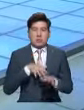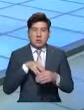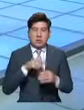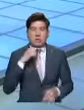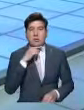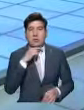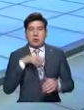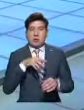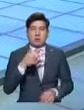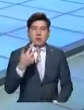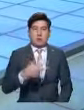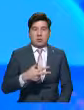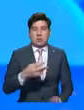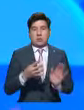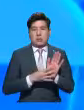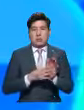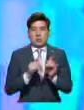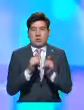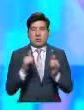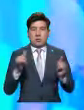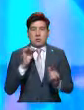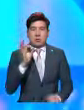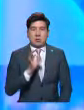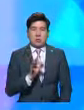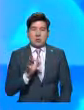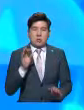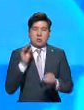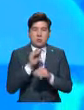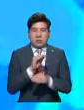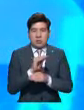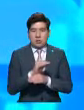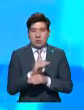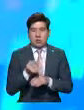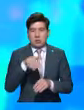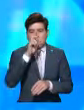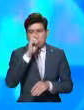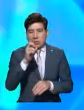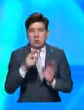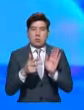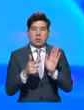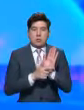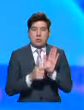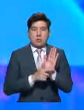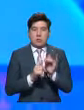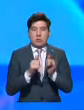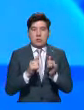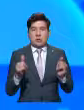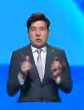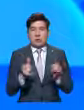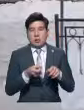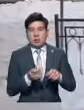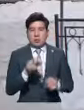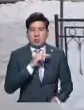салыстырғанда 39% артық. Елімізде қосымша жұмыс іздеушілер көбейді. Бір айда 7 мыңнан астам адам екі қолға бір күрек